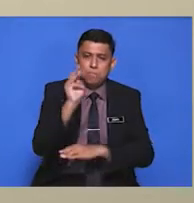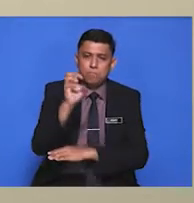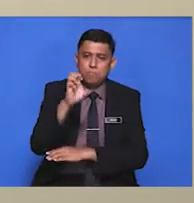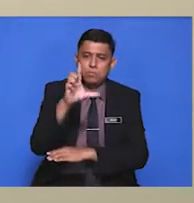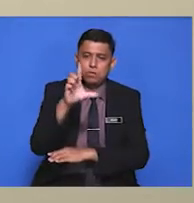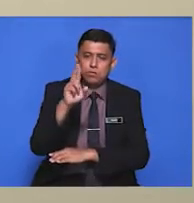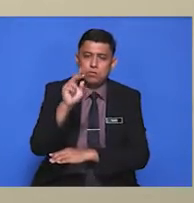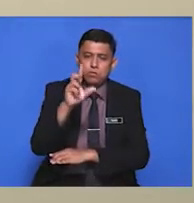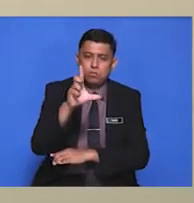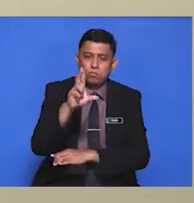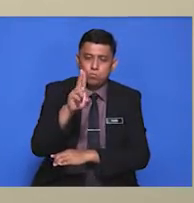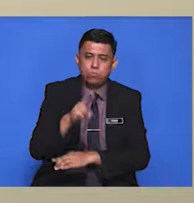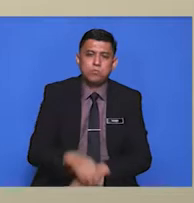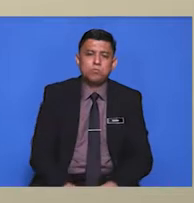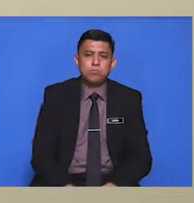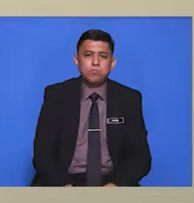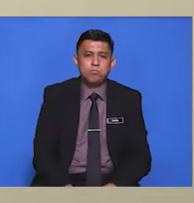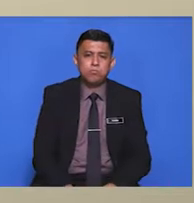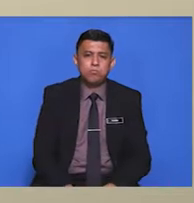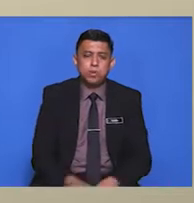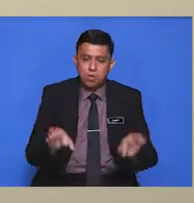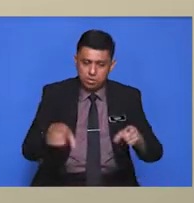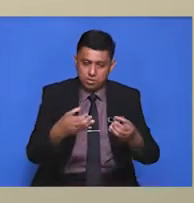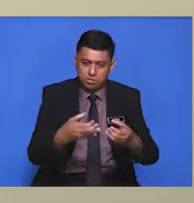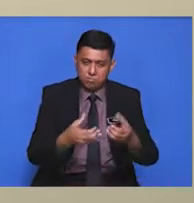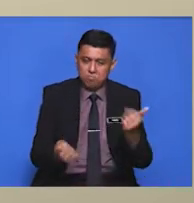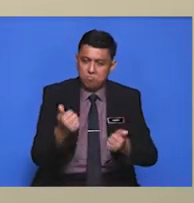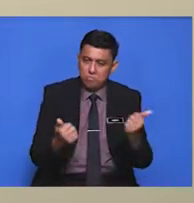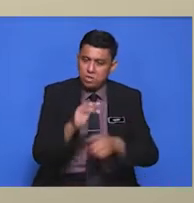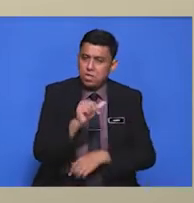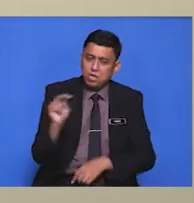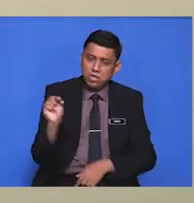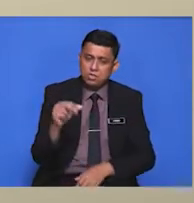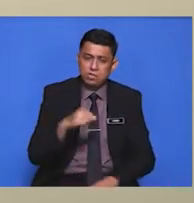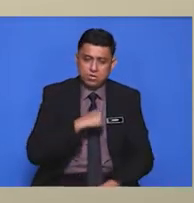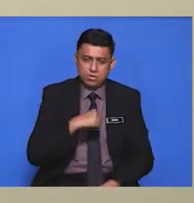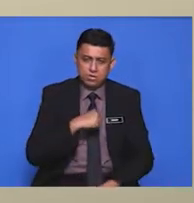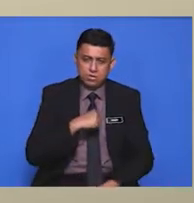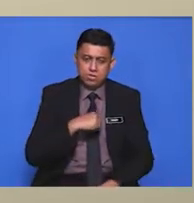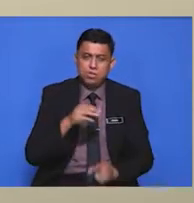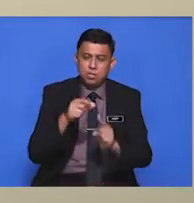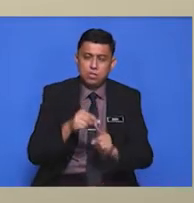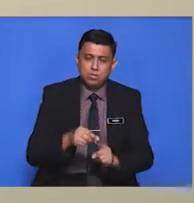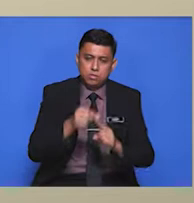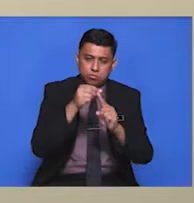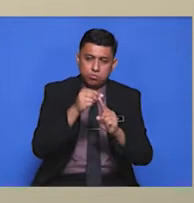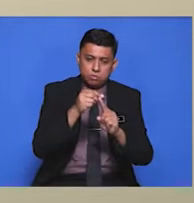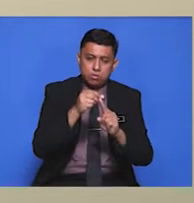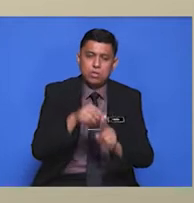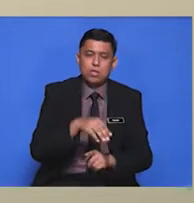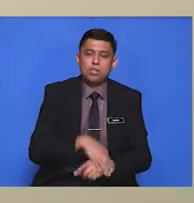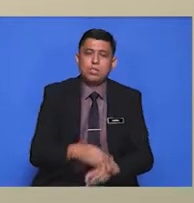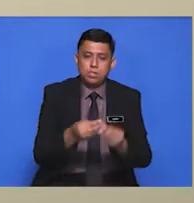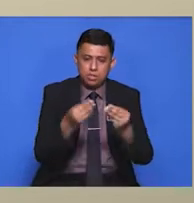dapat dibuktikan apabila Tuan Binjah membuat andaian sendiri tentang keistimewaan tanah berwarna ungu